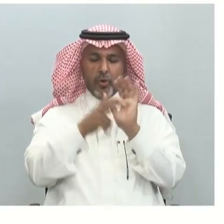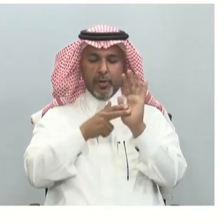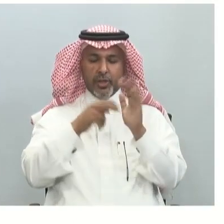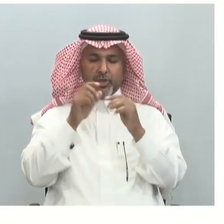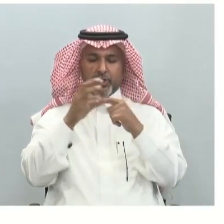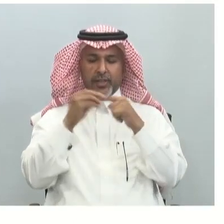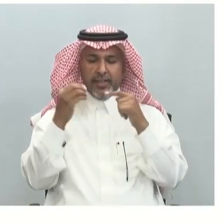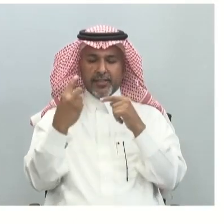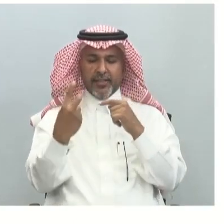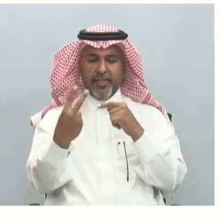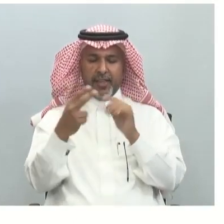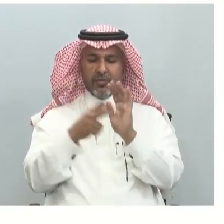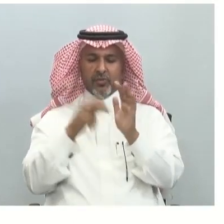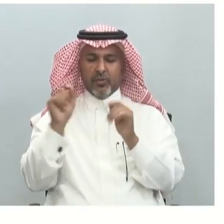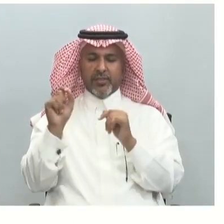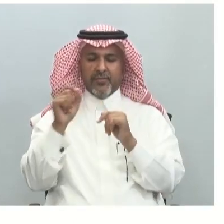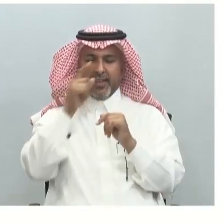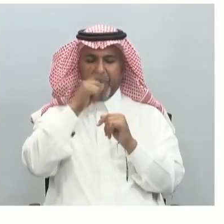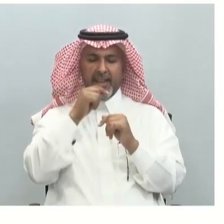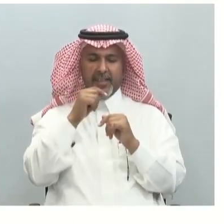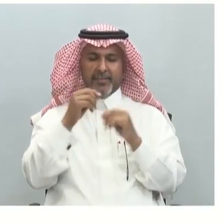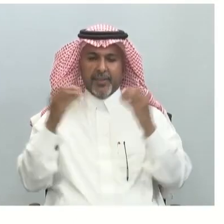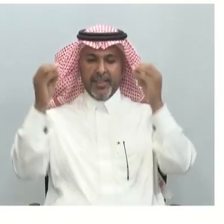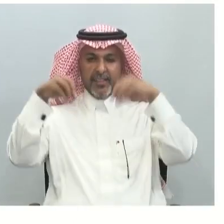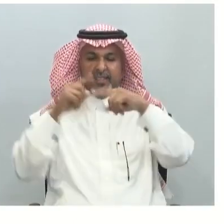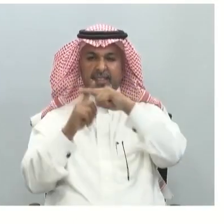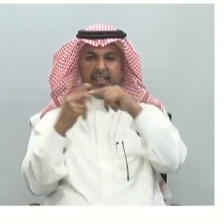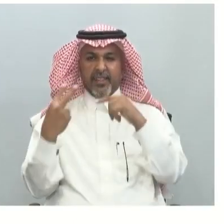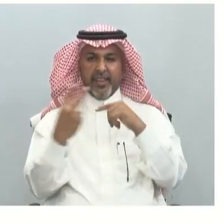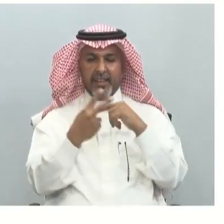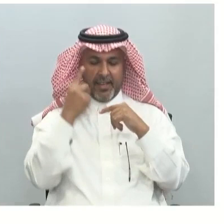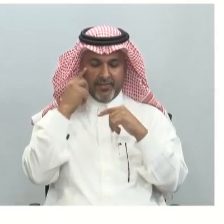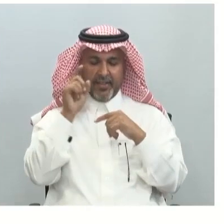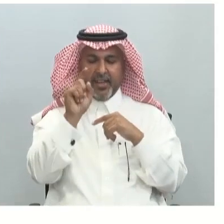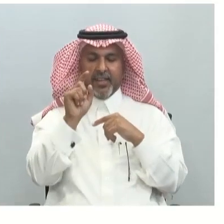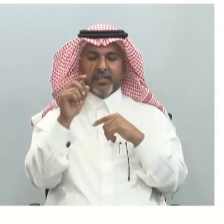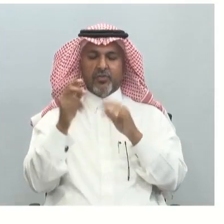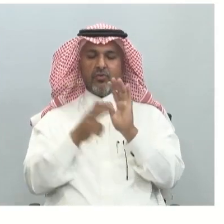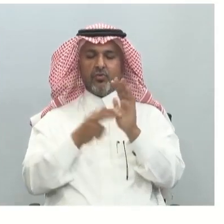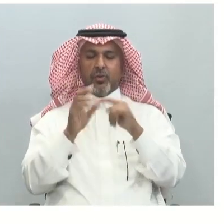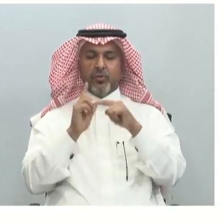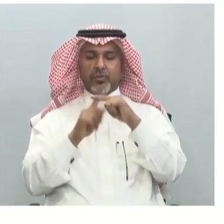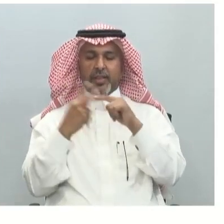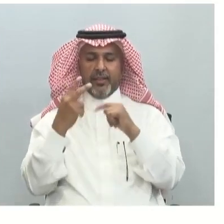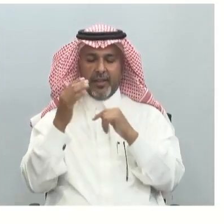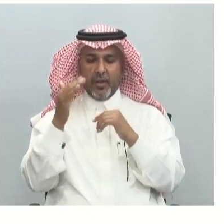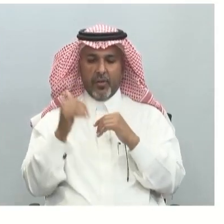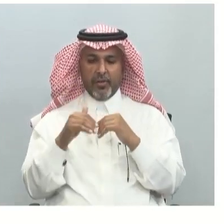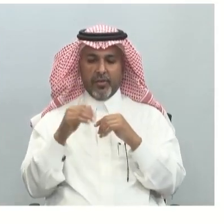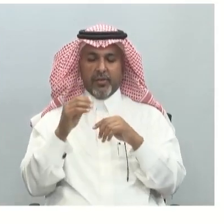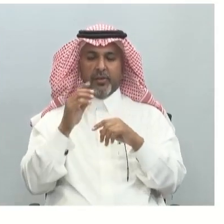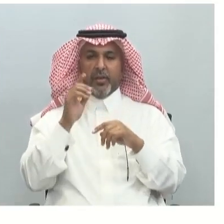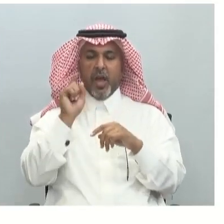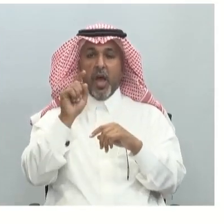اثنين يساوي صفر ماذا يقتضي لو جمعنا اثنين للطرفين راح تكون اكس تساوي اثنين او اكس